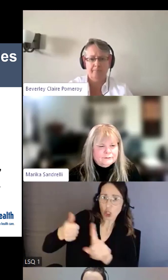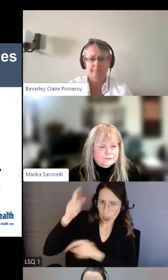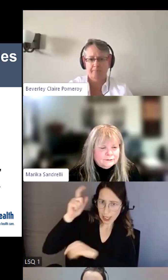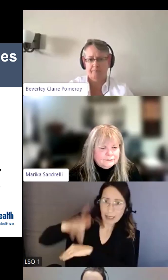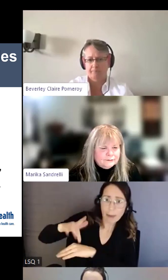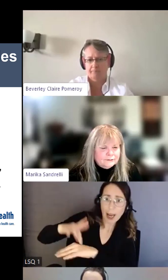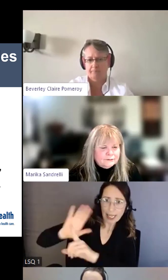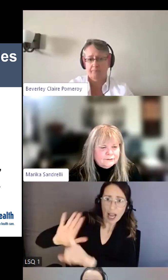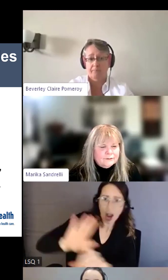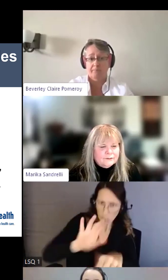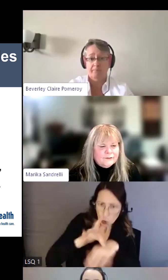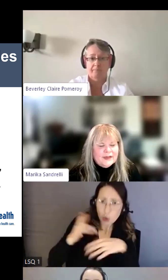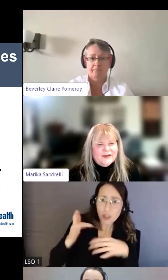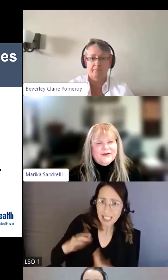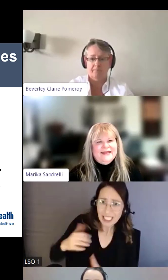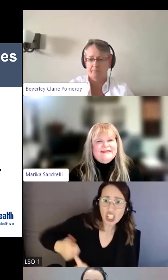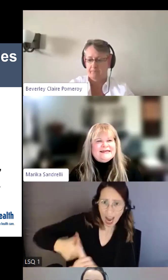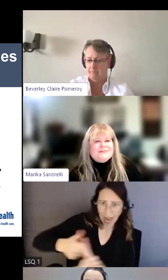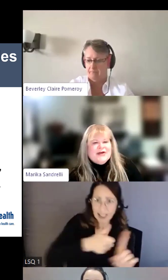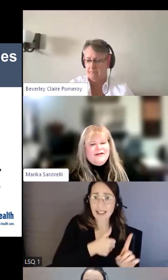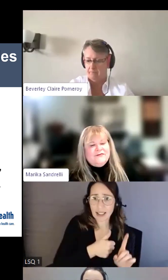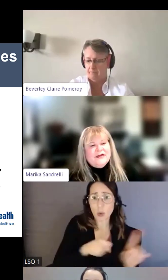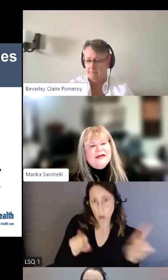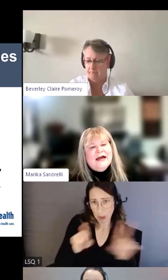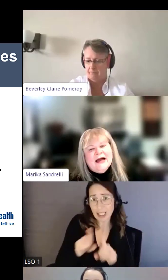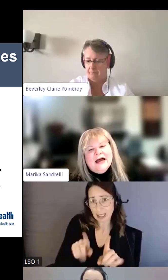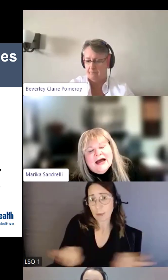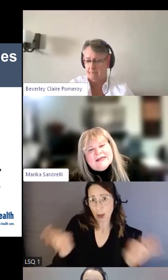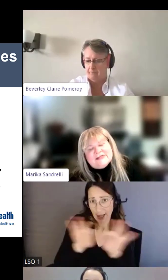Oui, merci, merci pour cela. Alors,